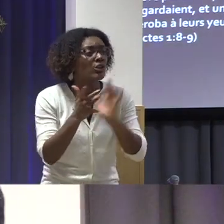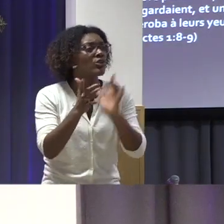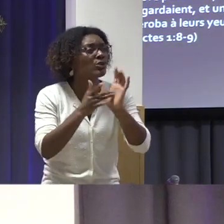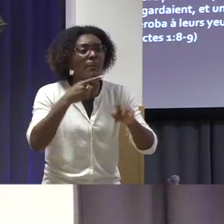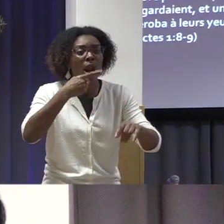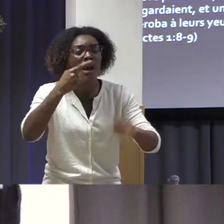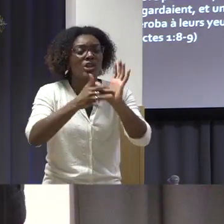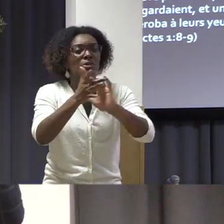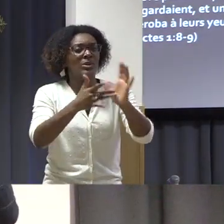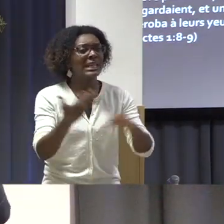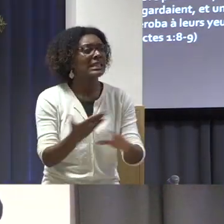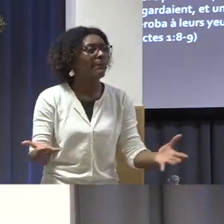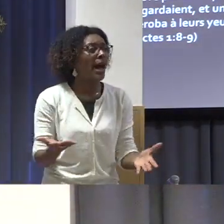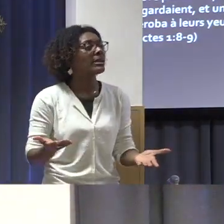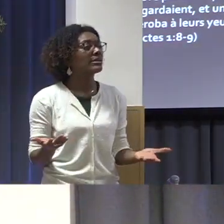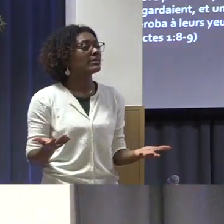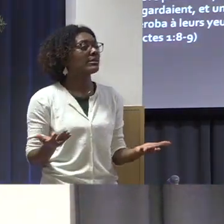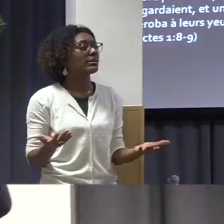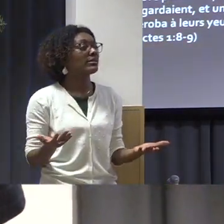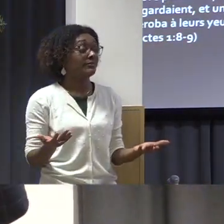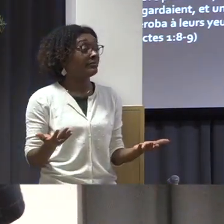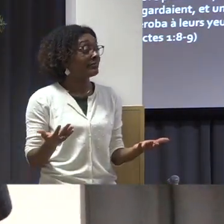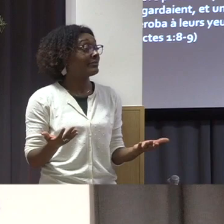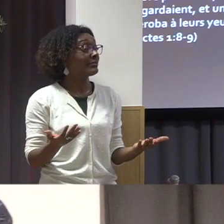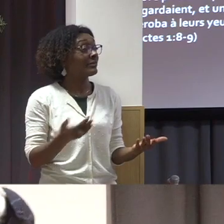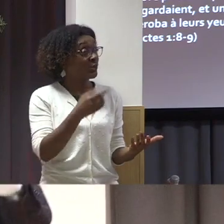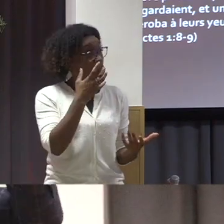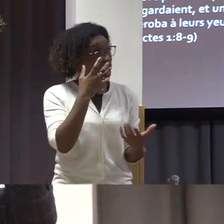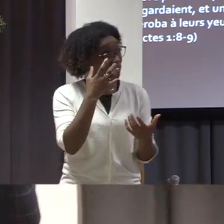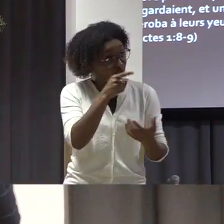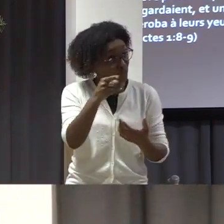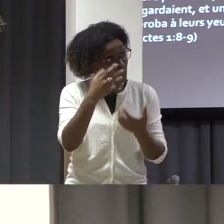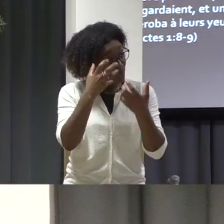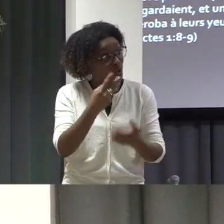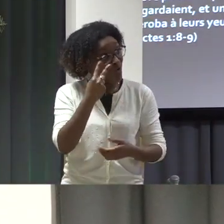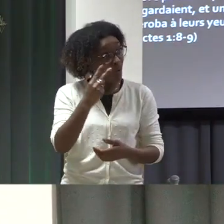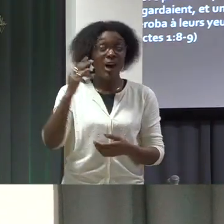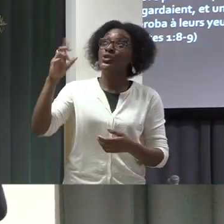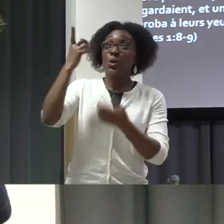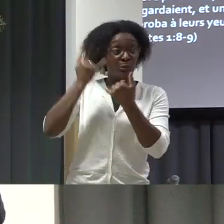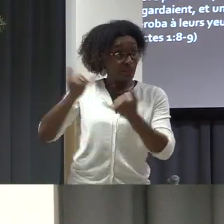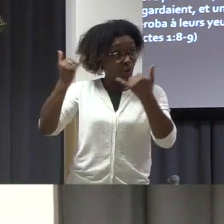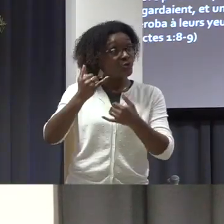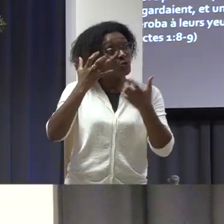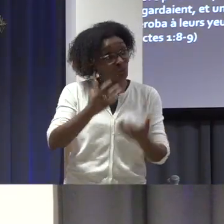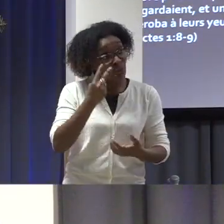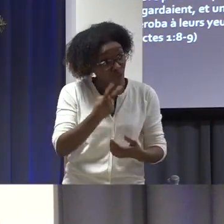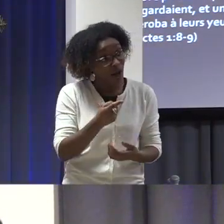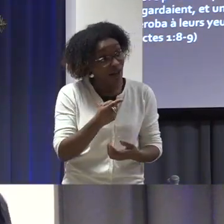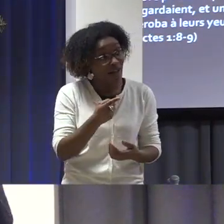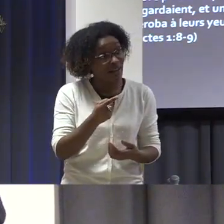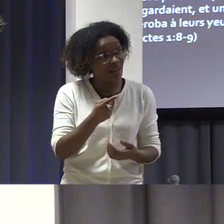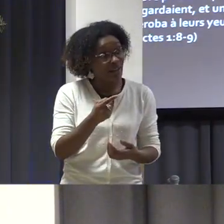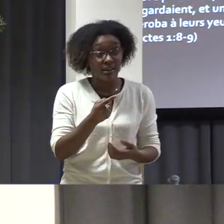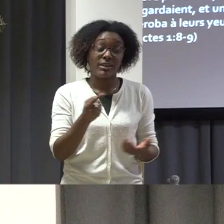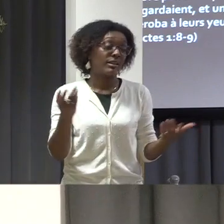part de jésus vous savez si nous voulons voir dieu à l'oeuvre voir la puissance de dieu se manifester parmi nous